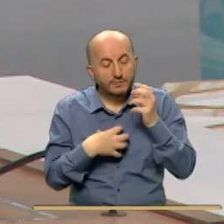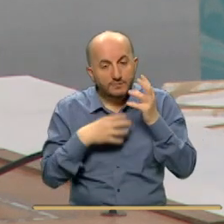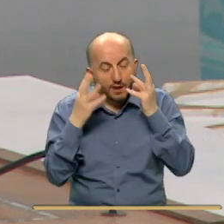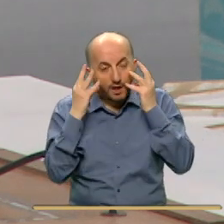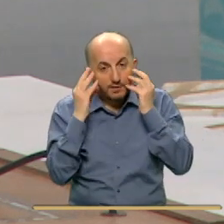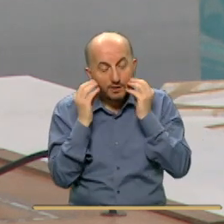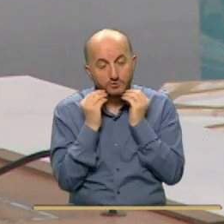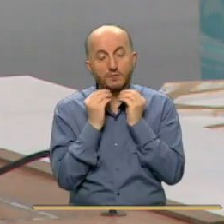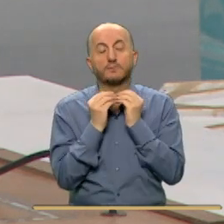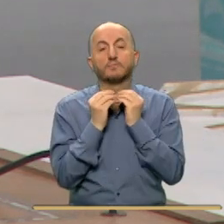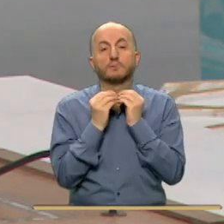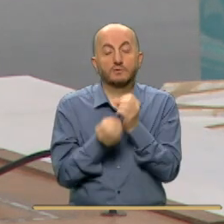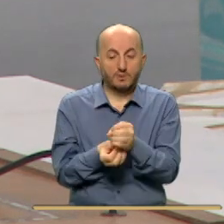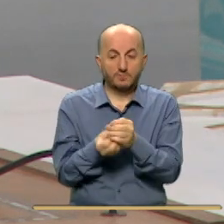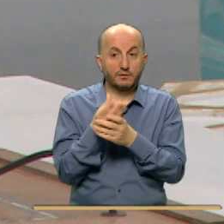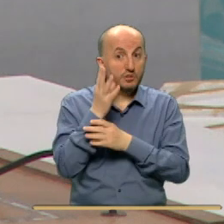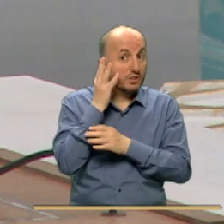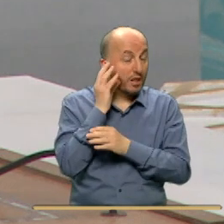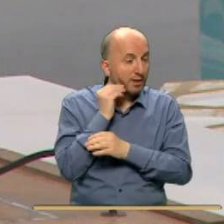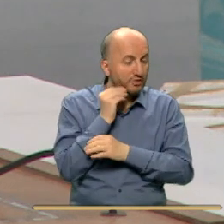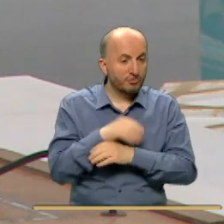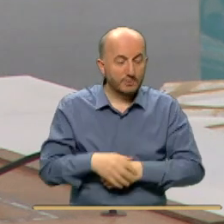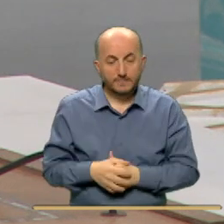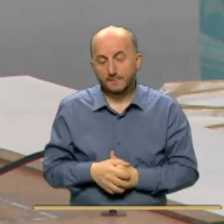anlayacak, yaratılışı anlayacak.